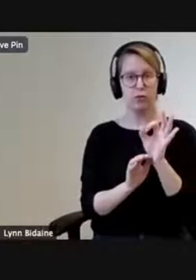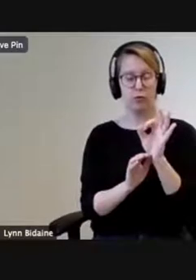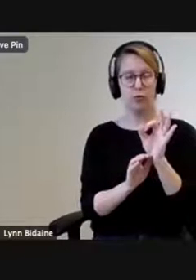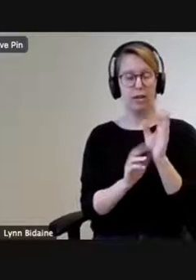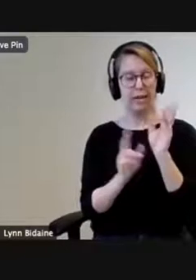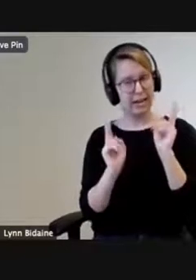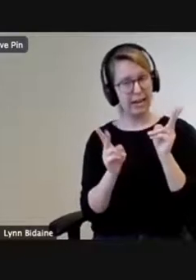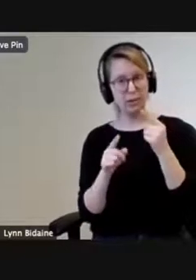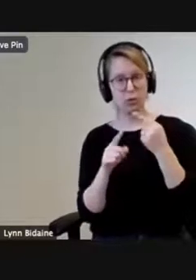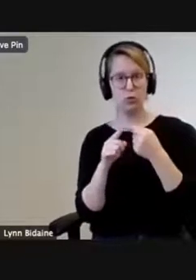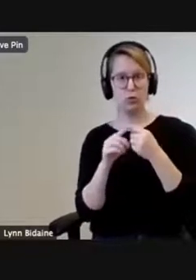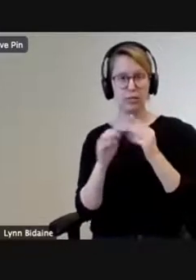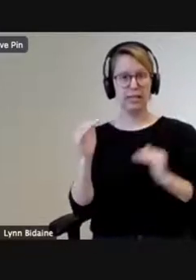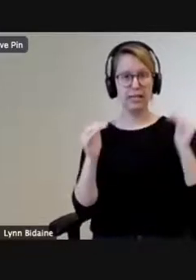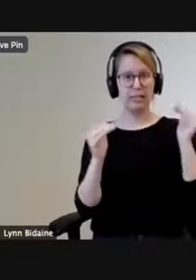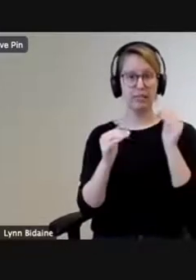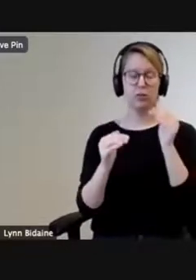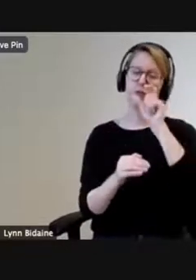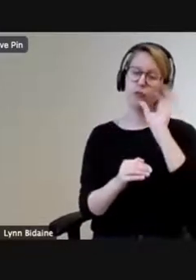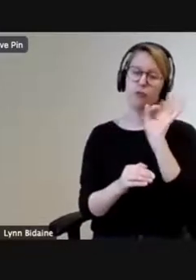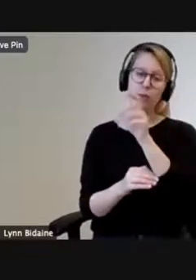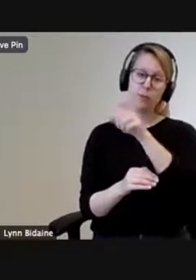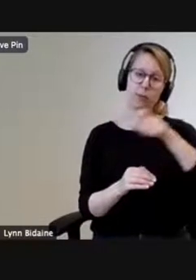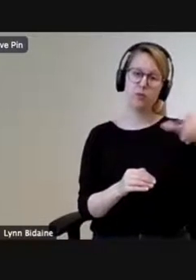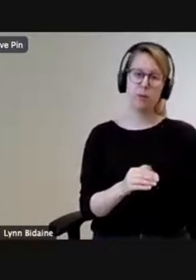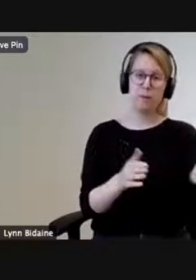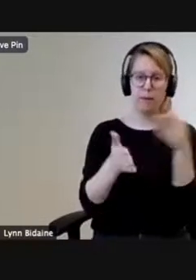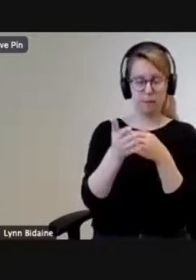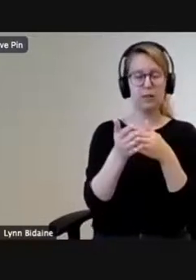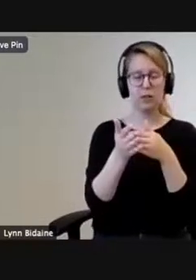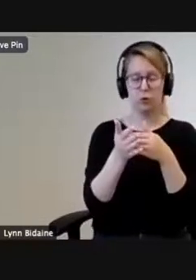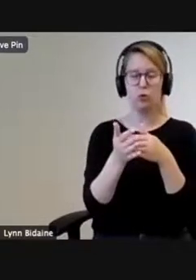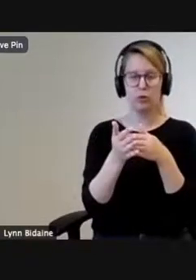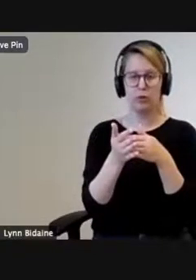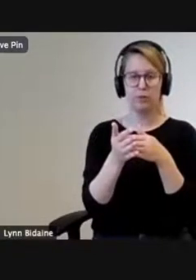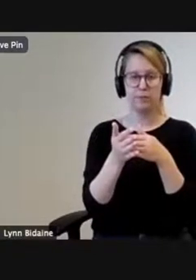vraiment pas besoin de revenir là-dessus puisque le précédent intervenant a très